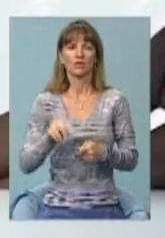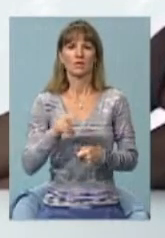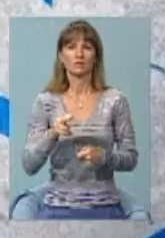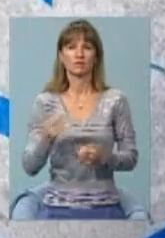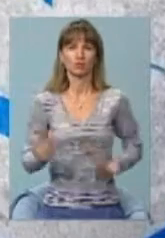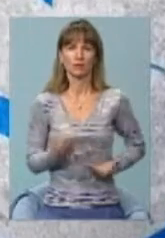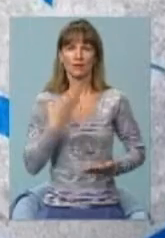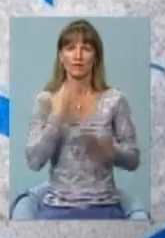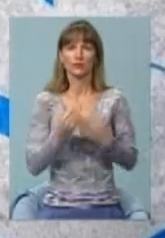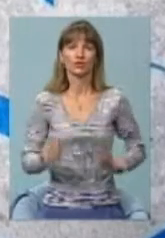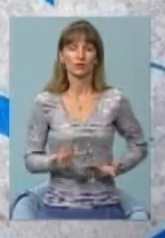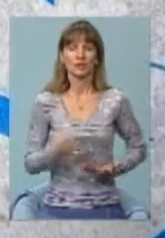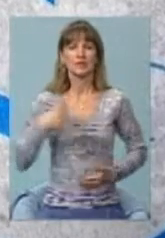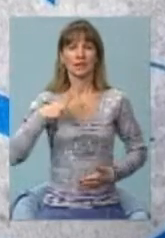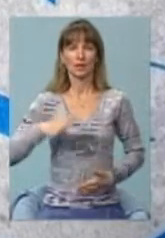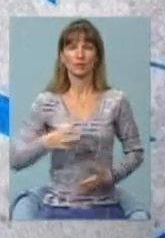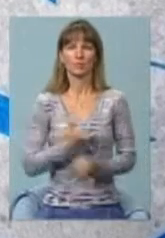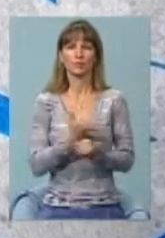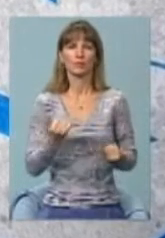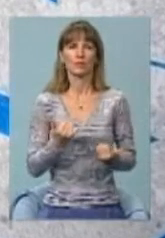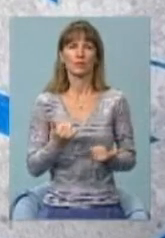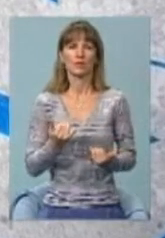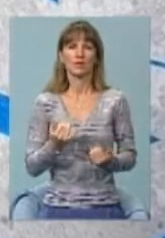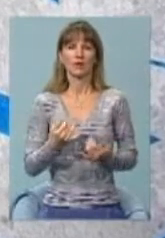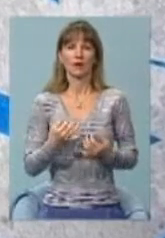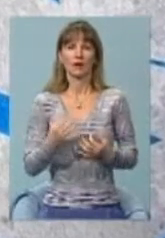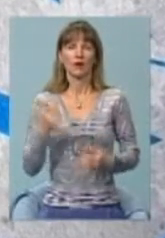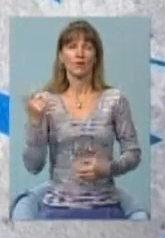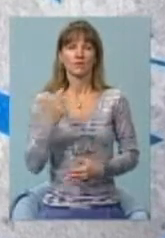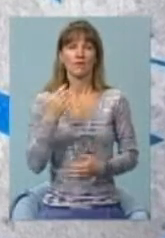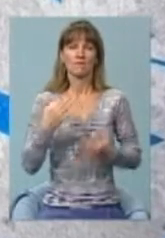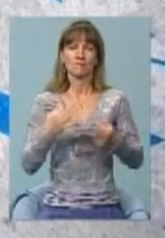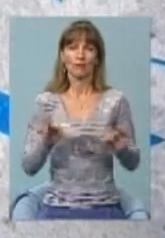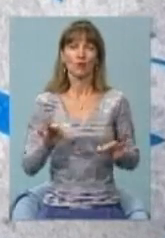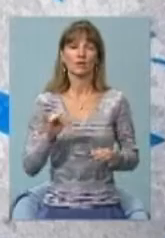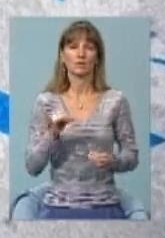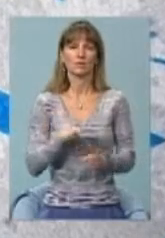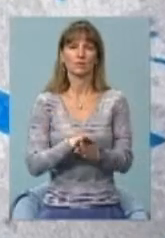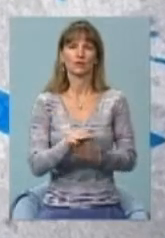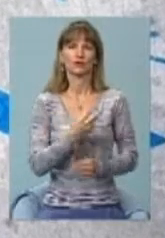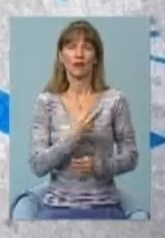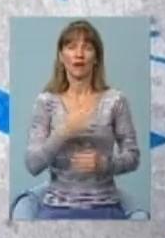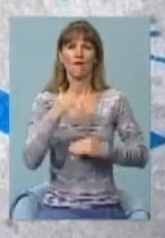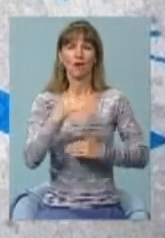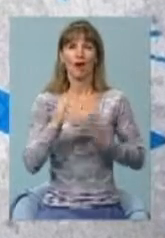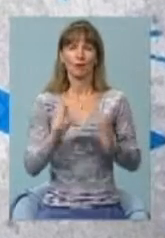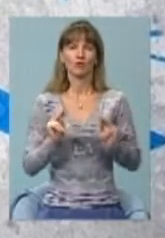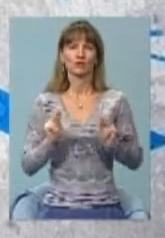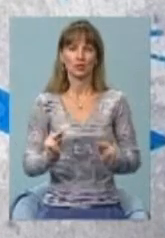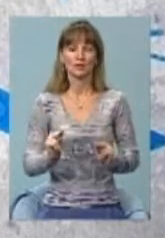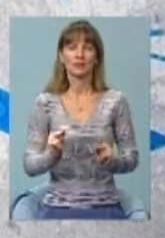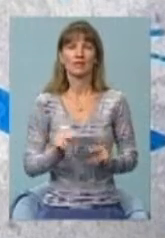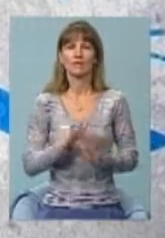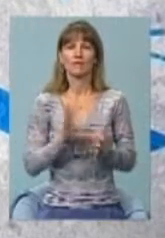своєму житті. Стриманість забезпечує панування волі над інстинктами і втримує прагнення у межах чесності. В основі етичних